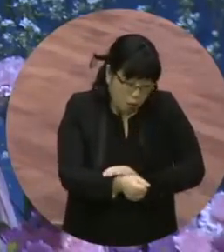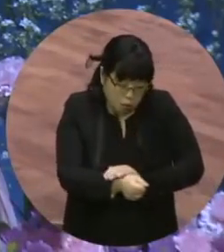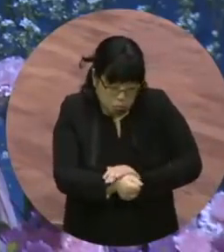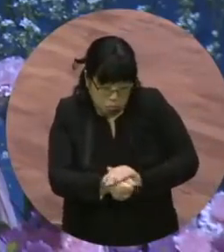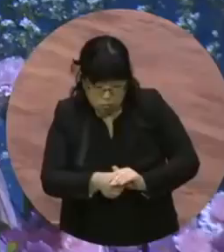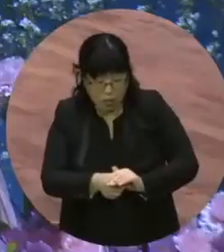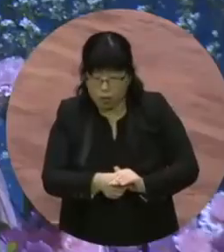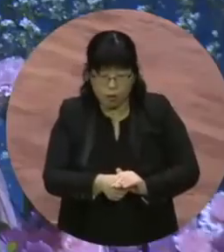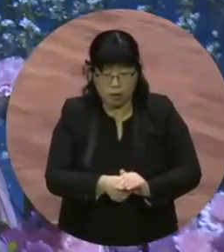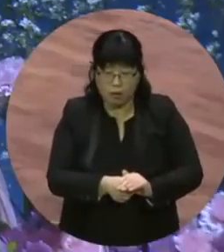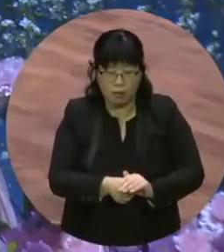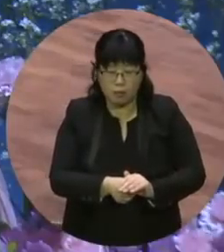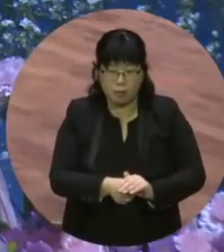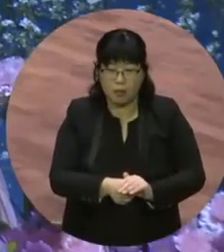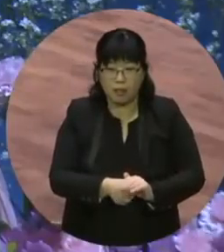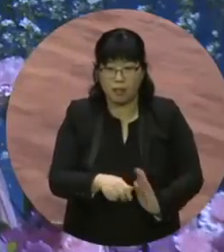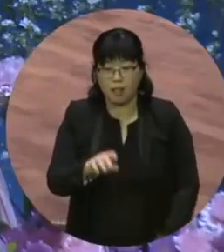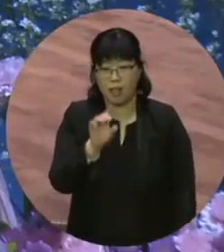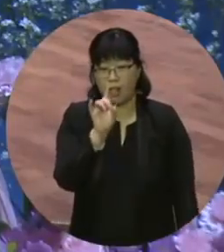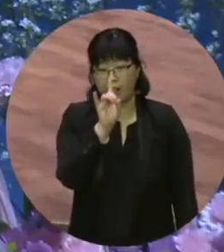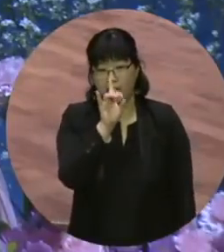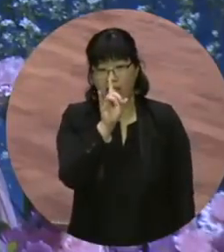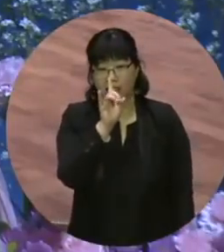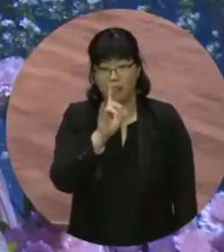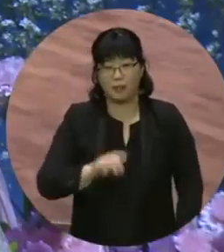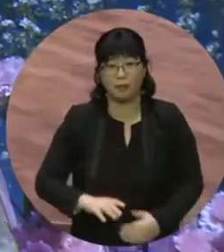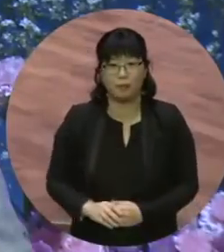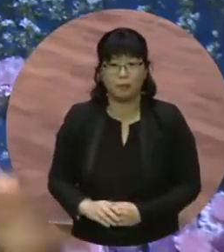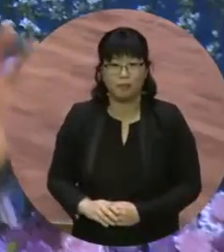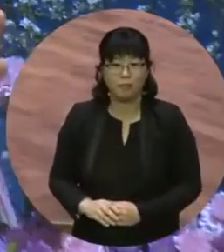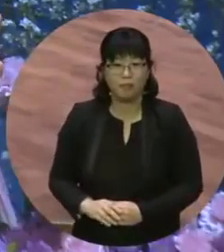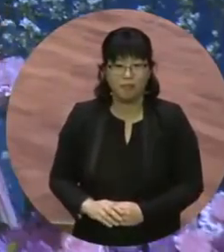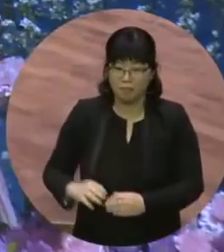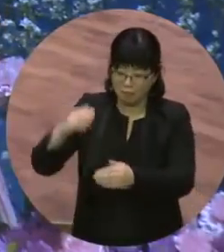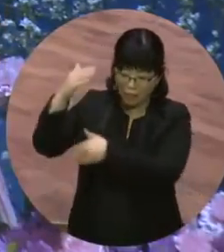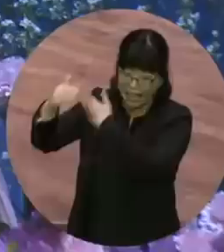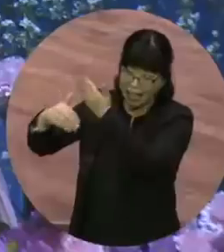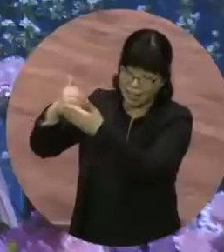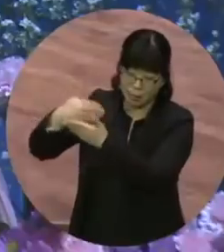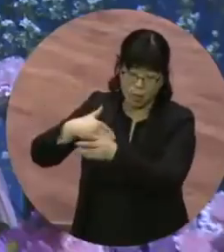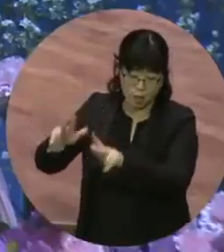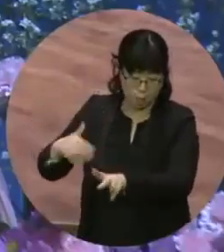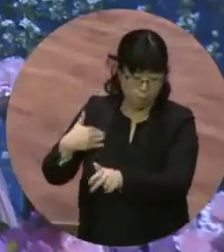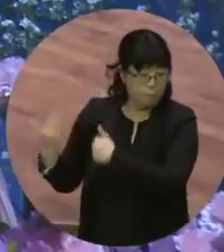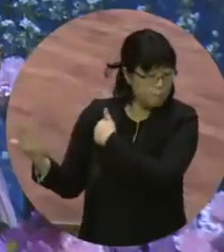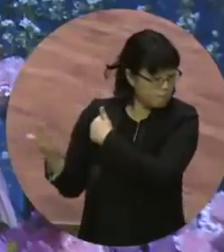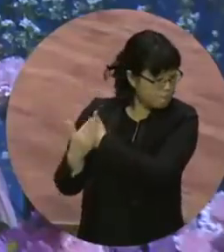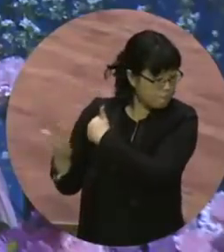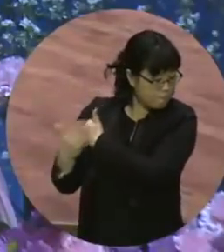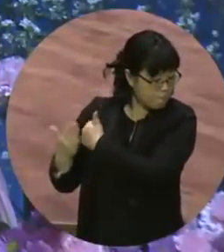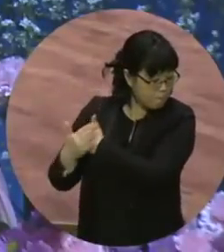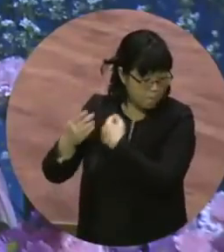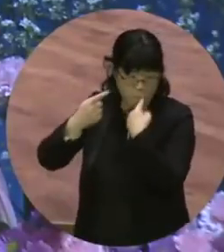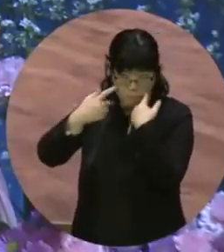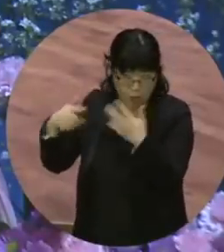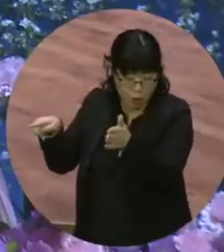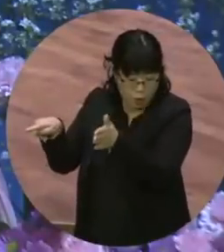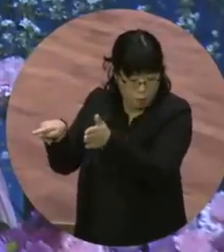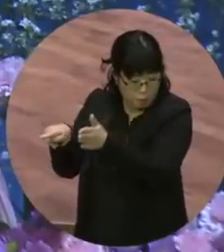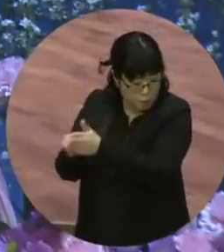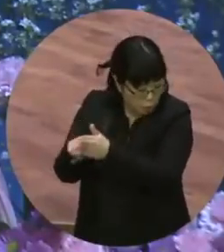예수 믿는 사람은 성령의 사람은 그래요. 하나님이 내 배경이기 때문에 당당하시기 바랍니다.